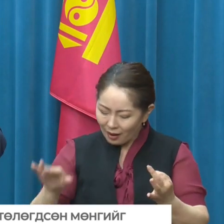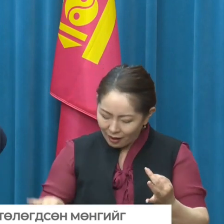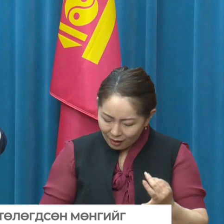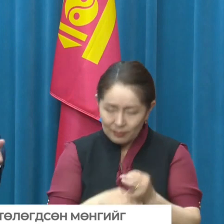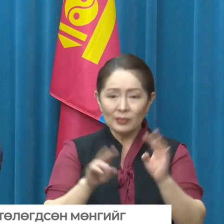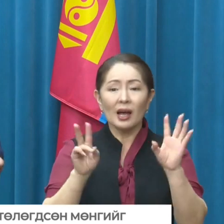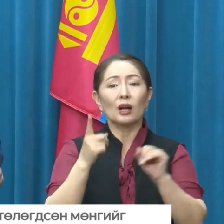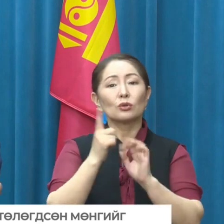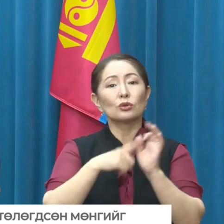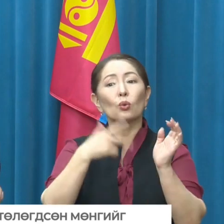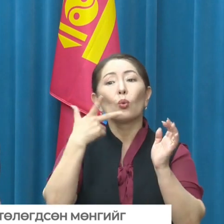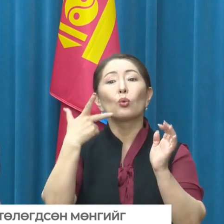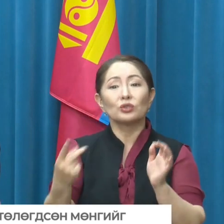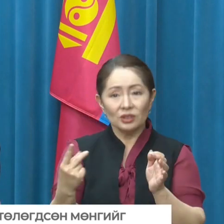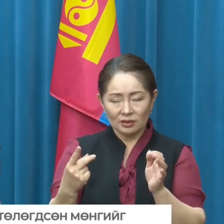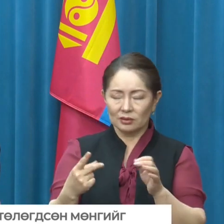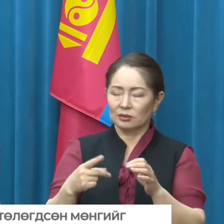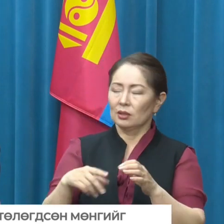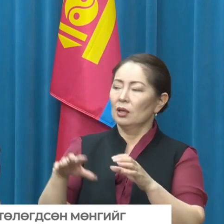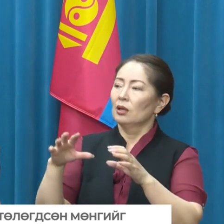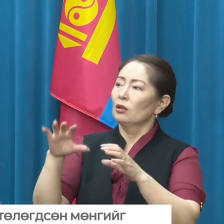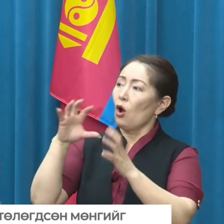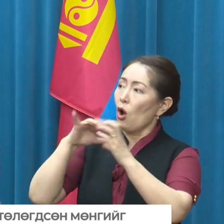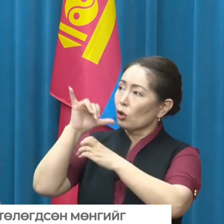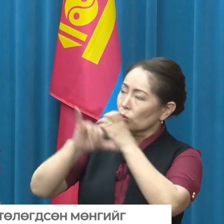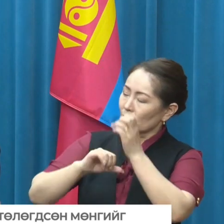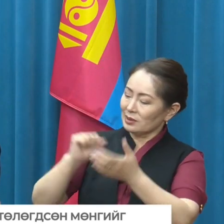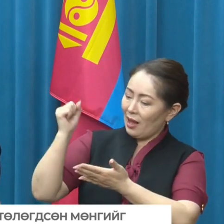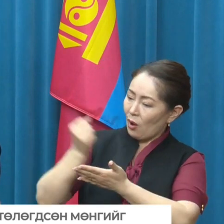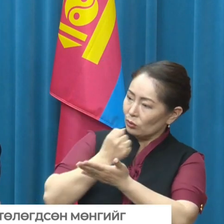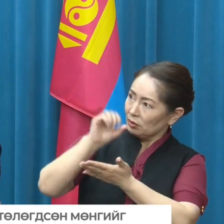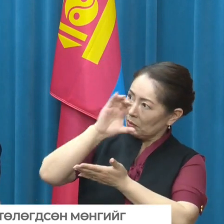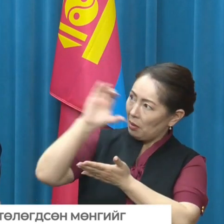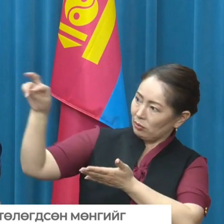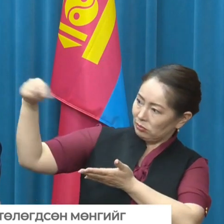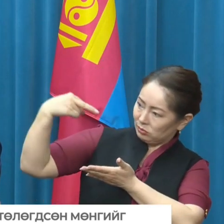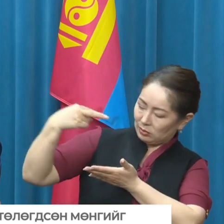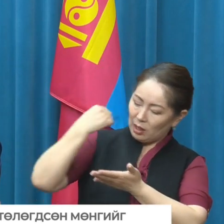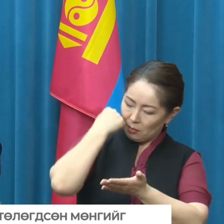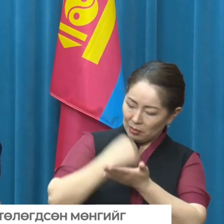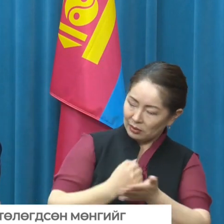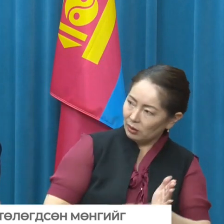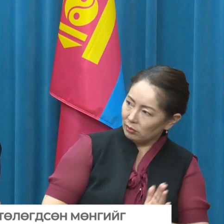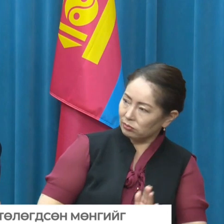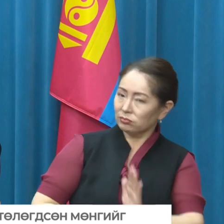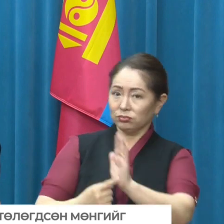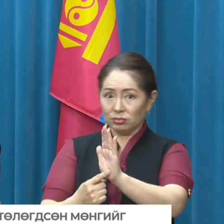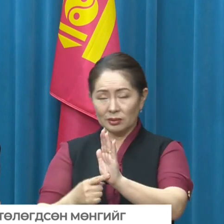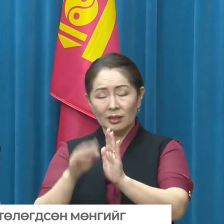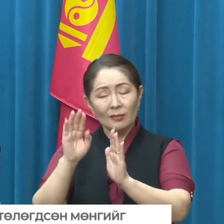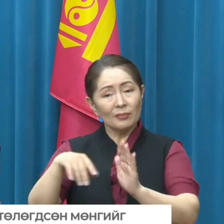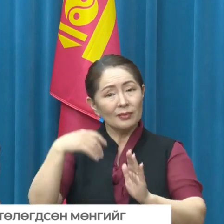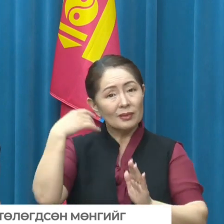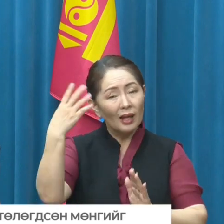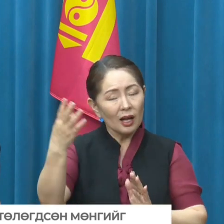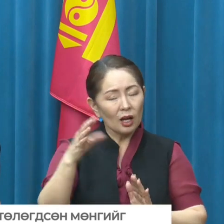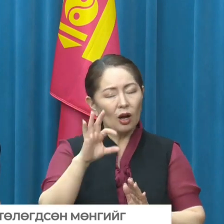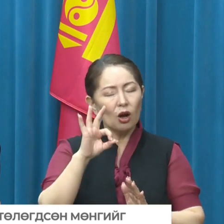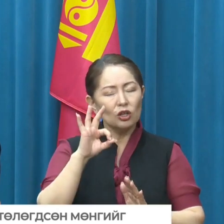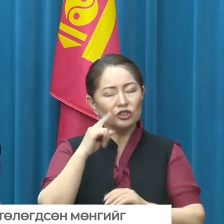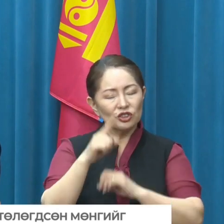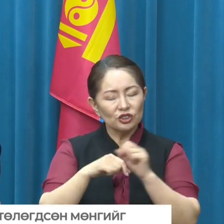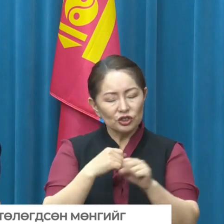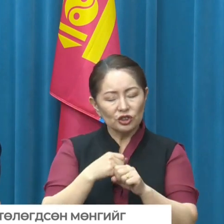балансаа одоо олон улсын аудитын байгууллагаар баталгаажуулна. Улмаар ирэх оны 4-р өдөр төлөгдөх одоо энэ хоёр